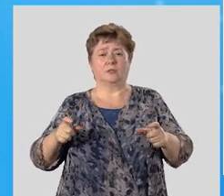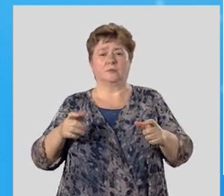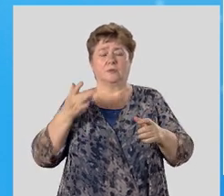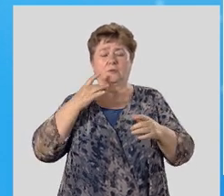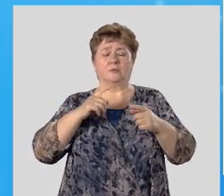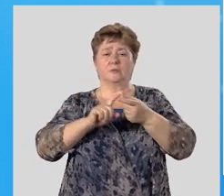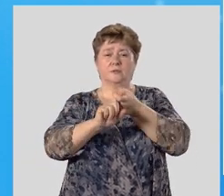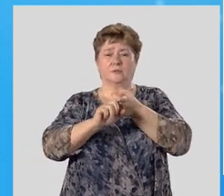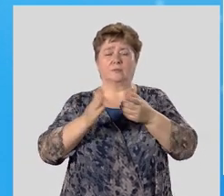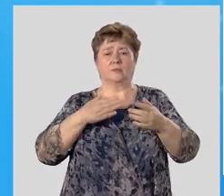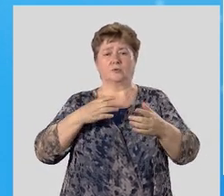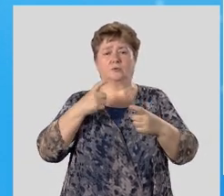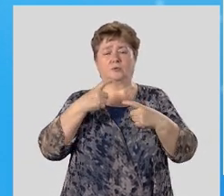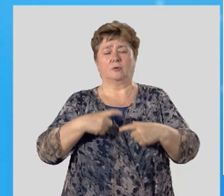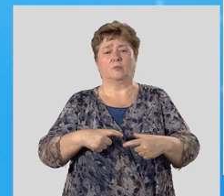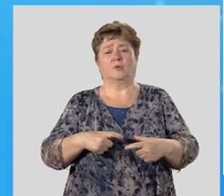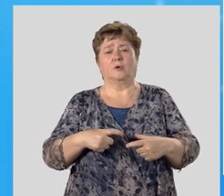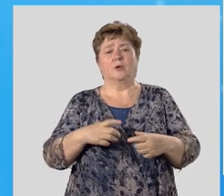связаны родственными связями.